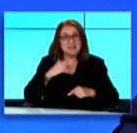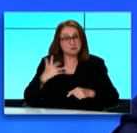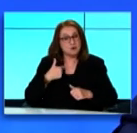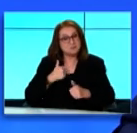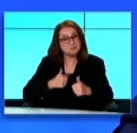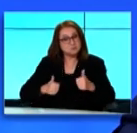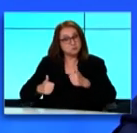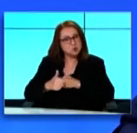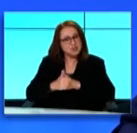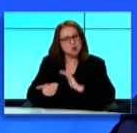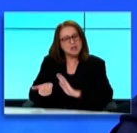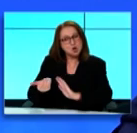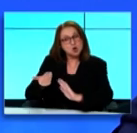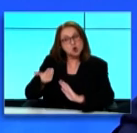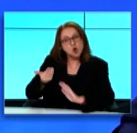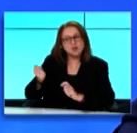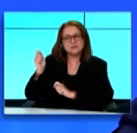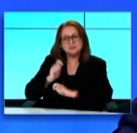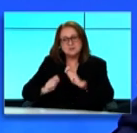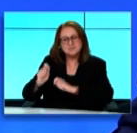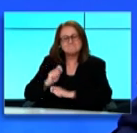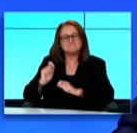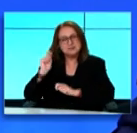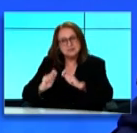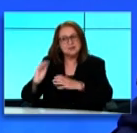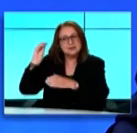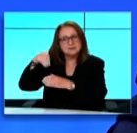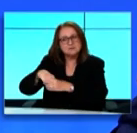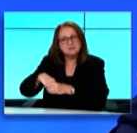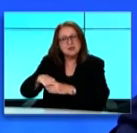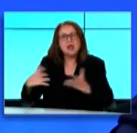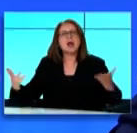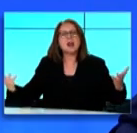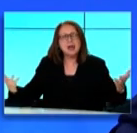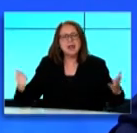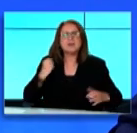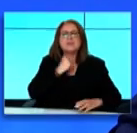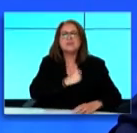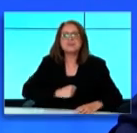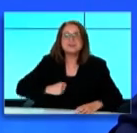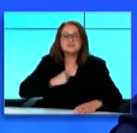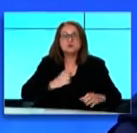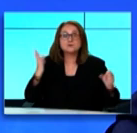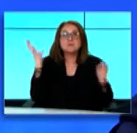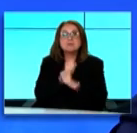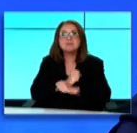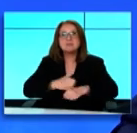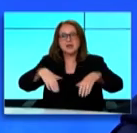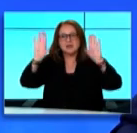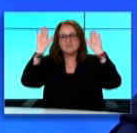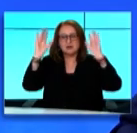ζημιά στα βασιλικά κτήματα. Δεν το καταφέραμε. Και λυπάμαι γι' αυτό. Είμαι